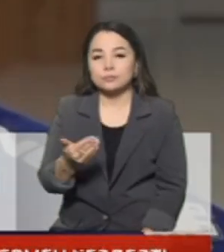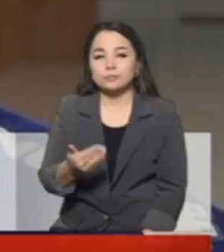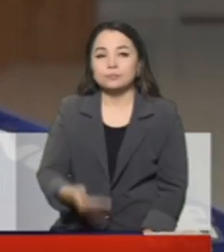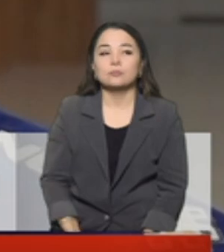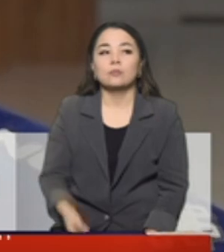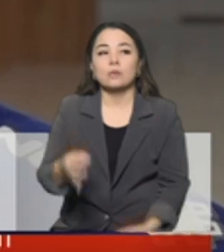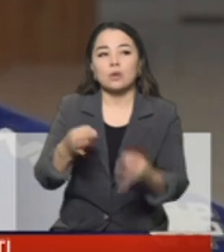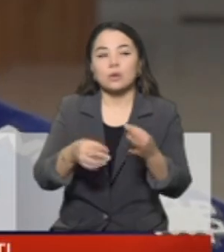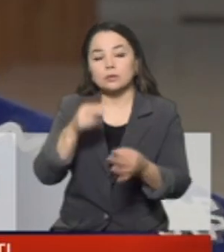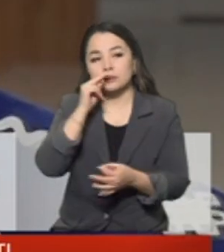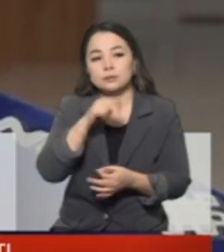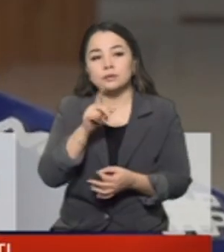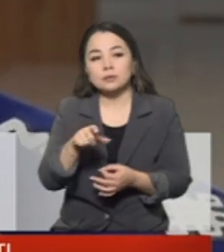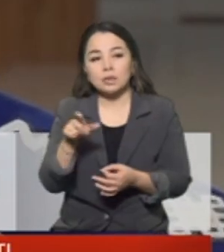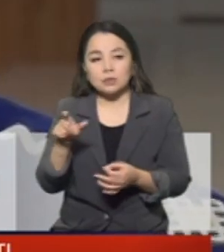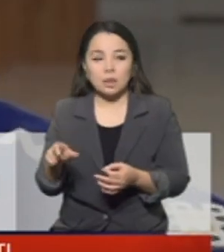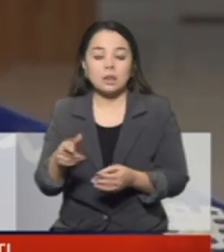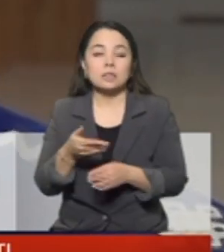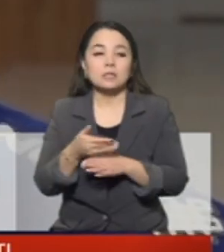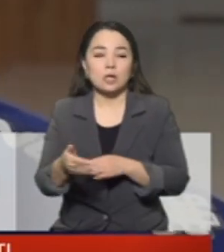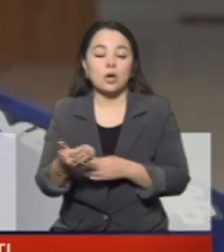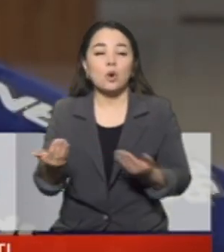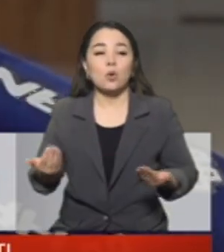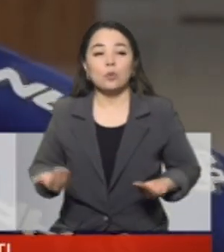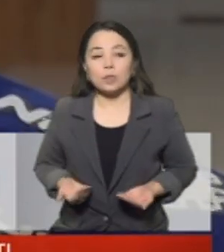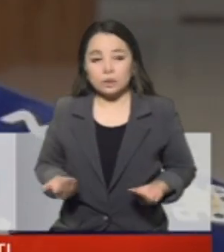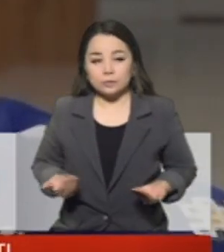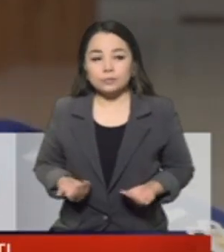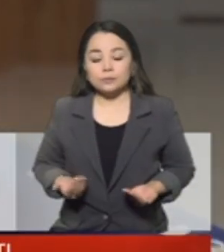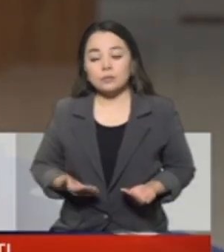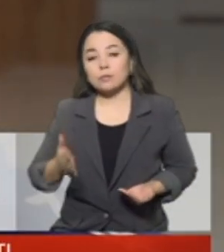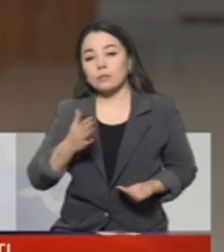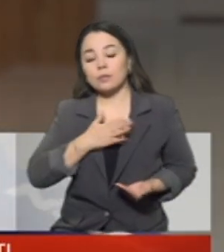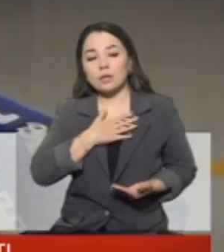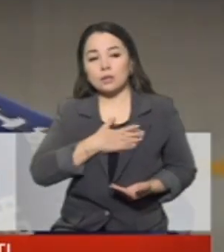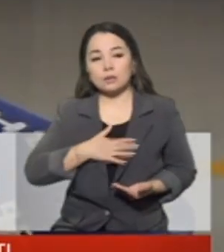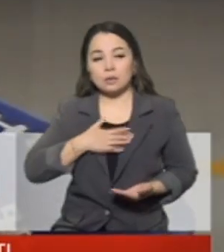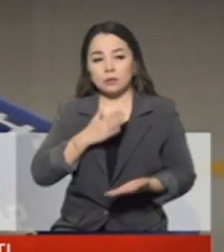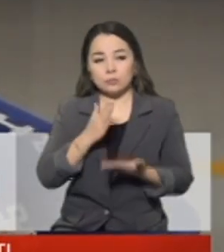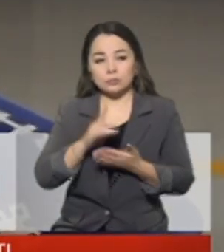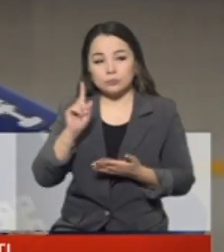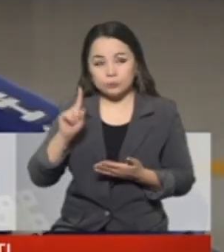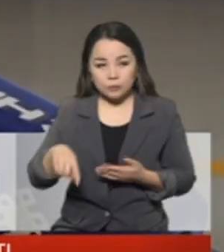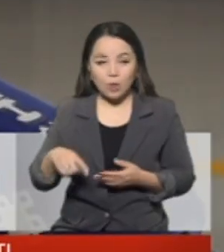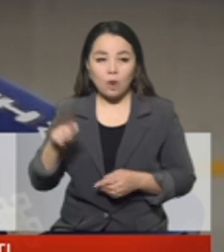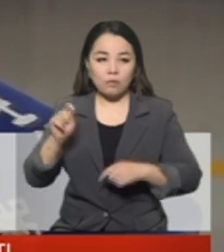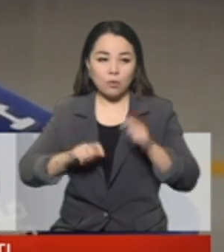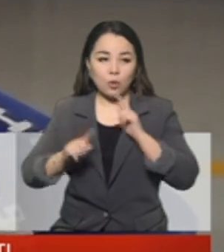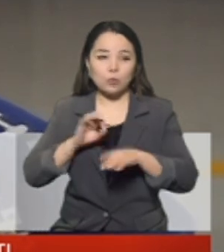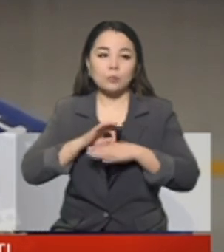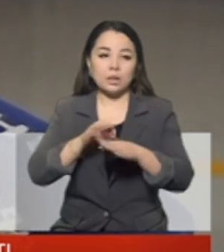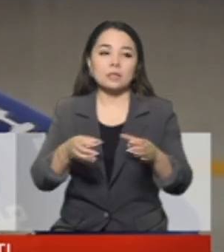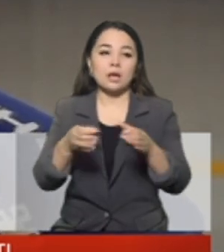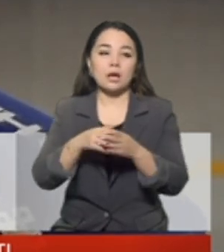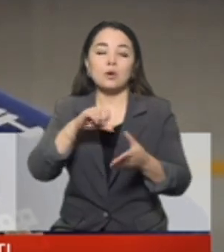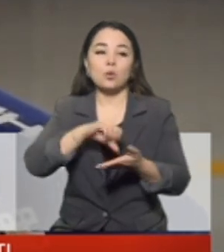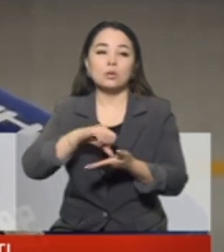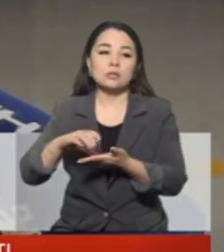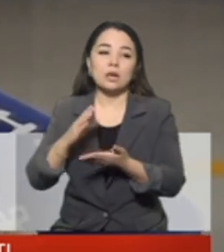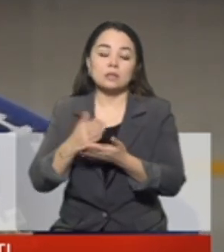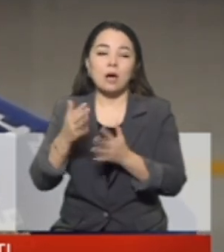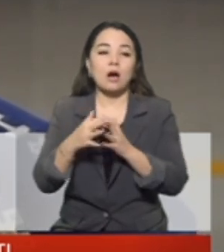Жалпы сотталғандардың кейінгі өмірі бізді алаңдатады. Форумда мансап орталығының өкілдері,